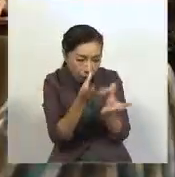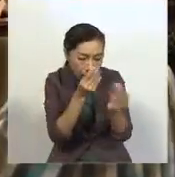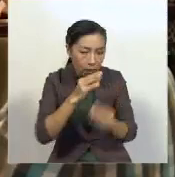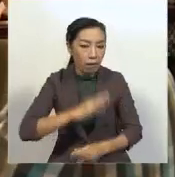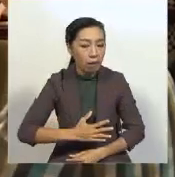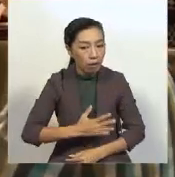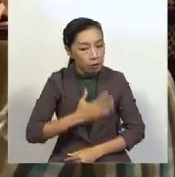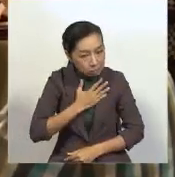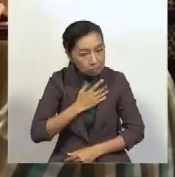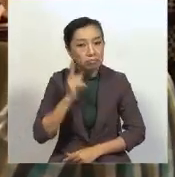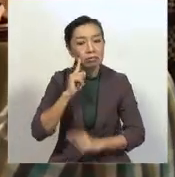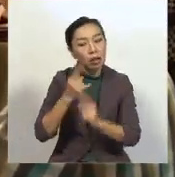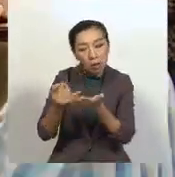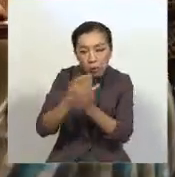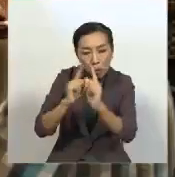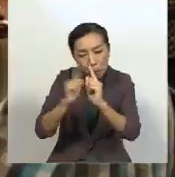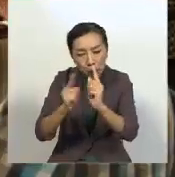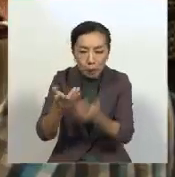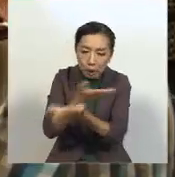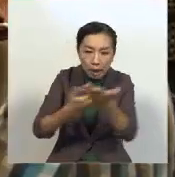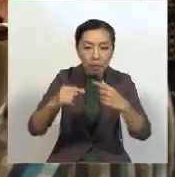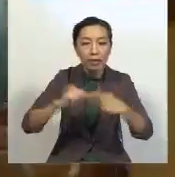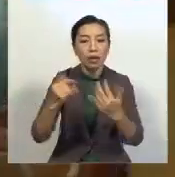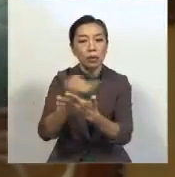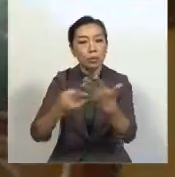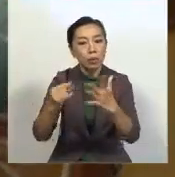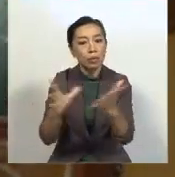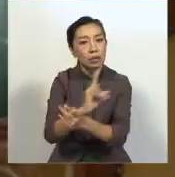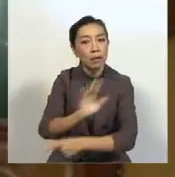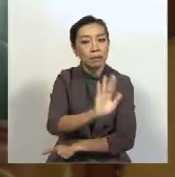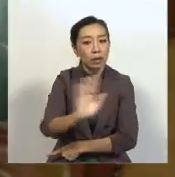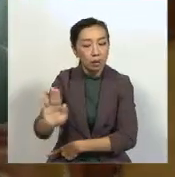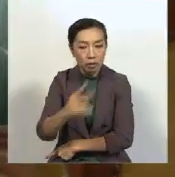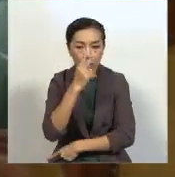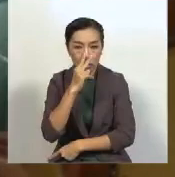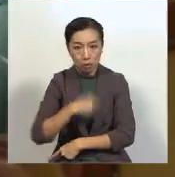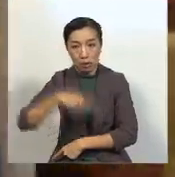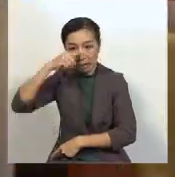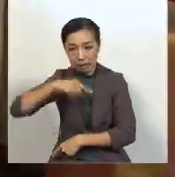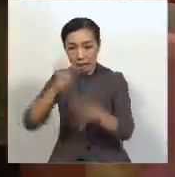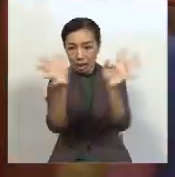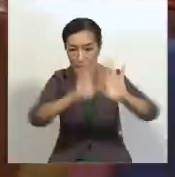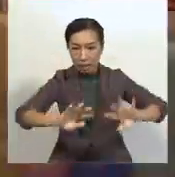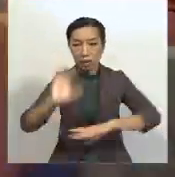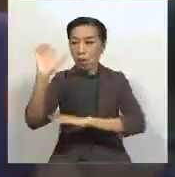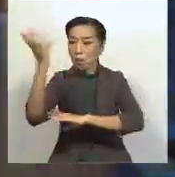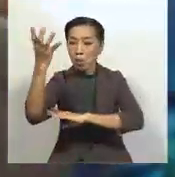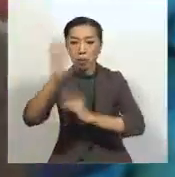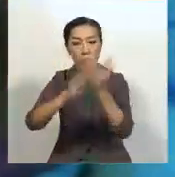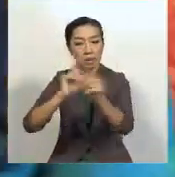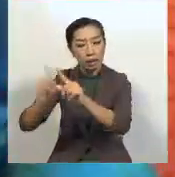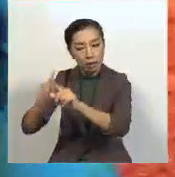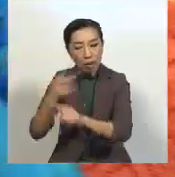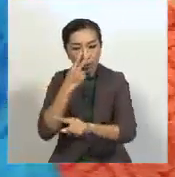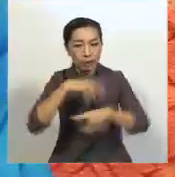ลปะวัฒนธรรมระหว่างกันสะท้อนถึงมิตรภาพระหว่างภูมิภาคอาเซียนกับประชาคมโลกนับเป็นความสำเร็จที่งดงาม